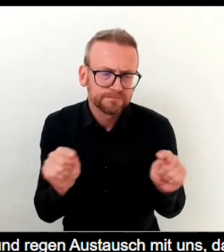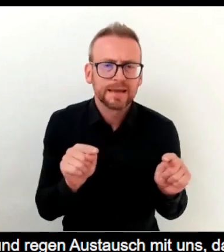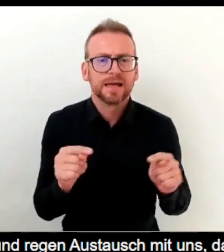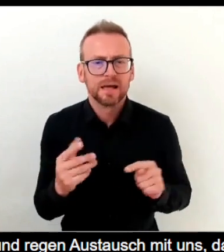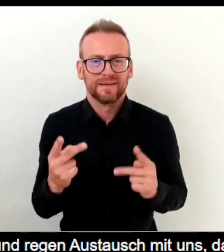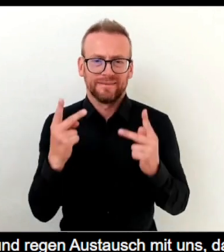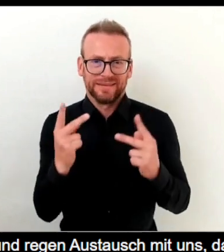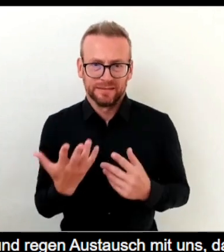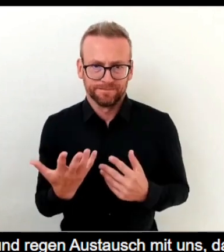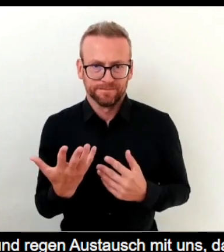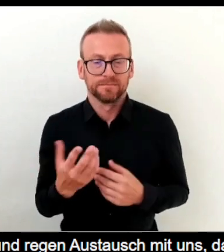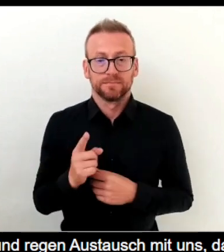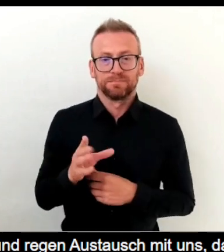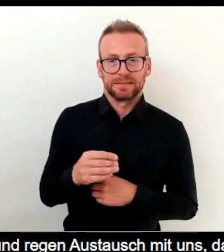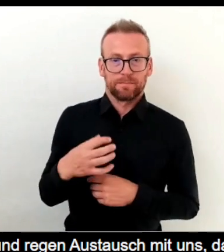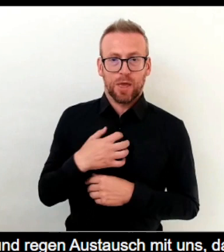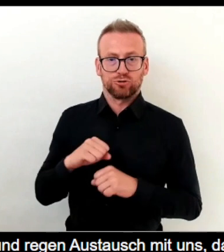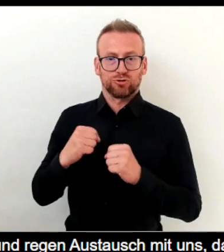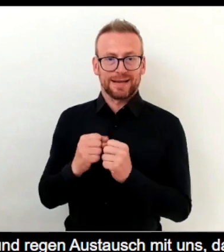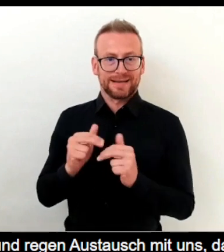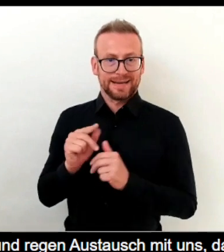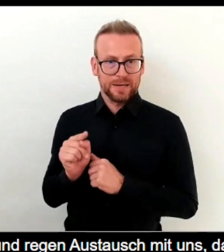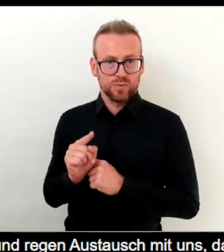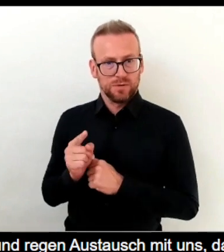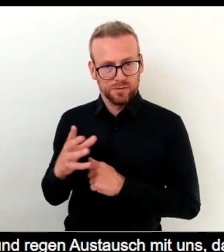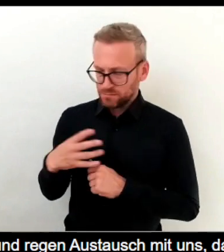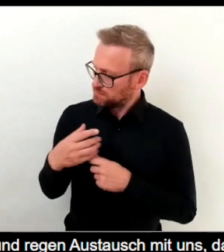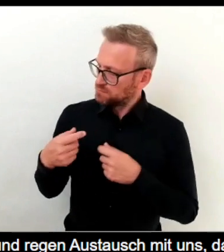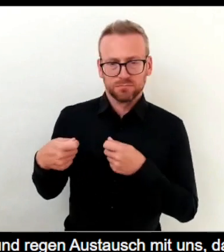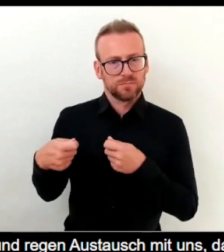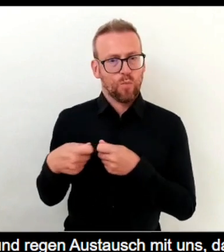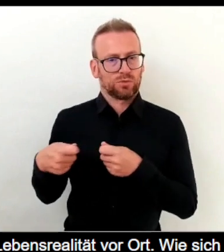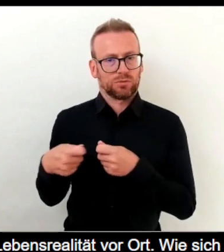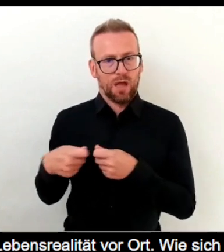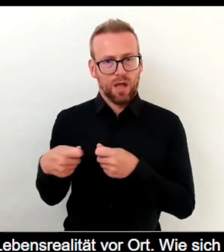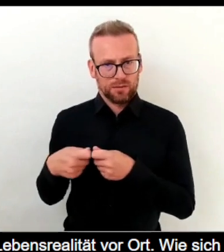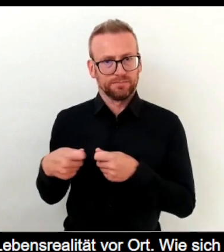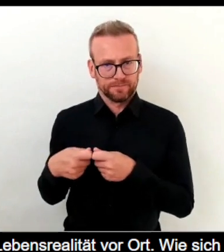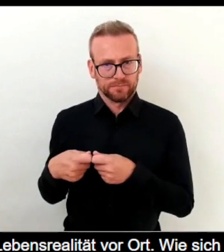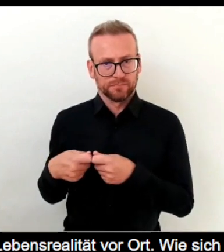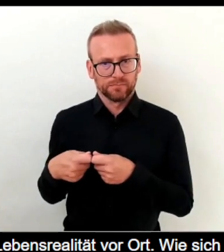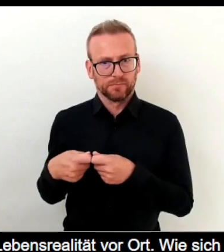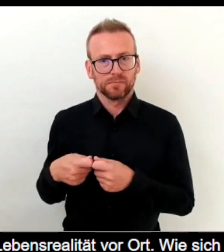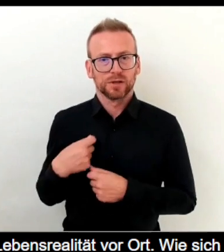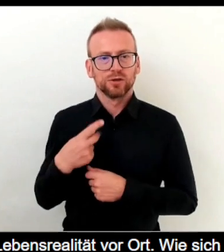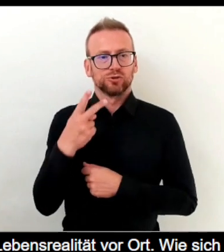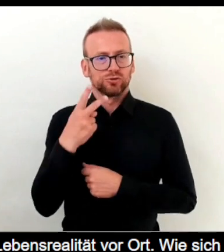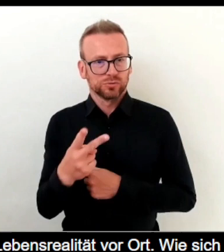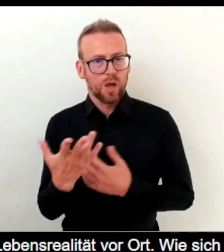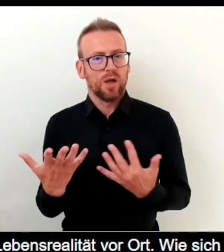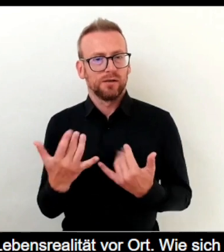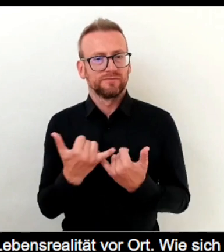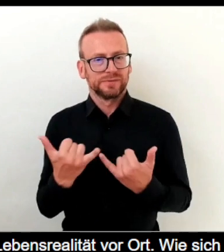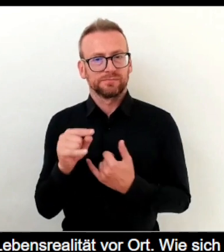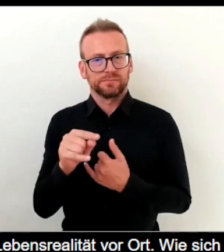der führenden Regionen überhaupt in der Europäischen Union, was Einflussnahme und damit auch positive Gestaltung der europäischen